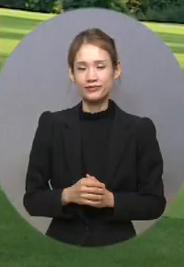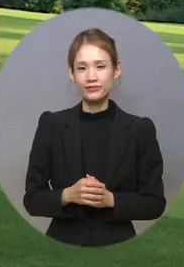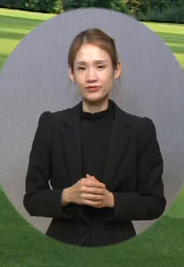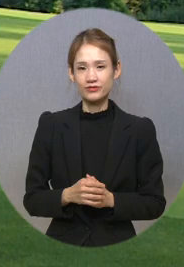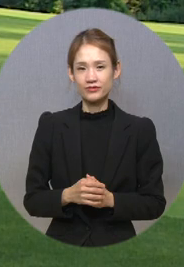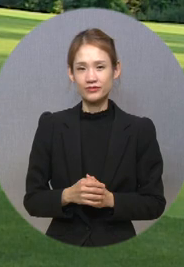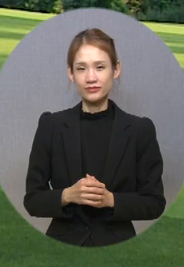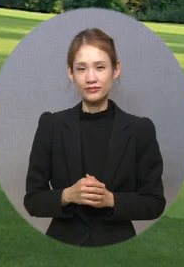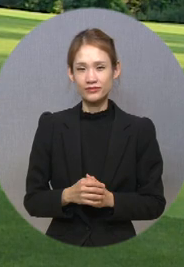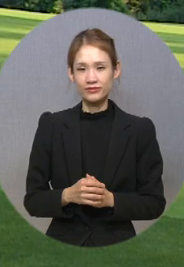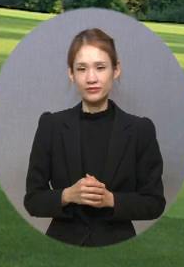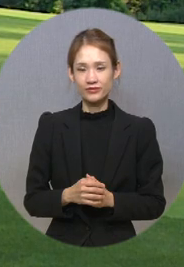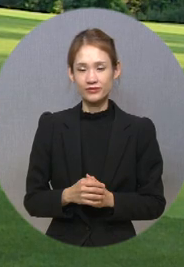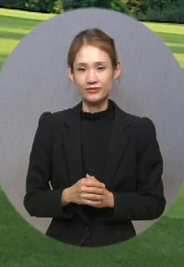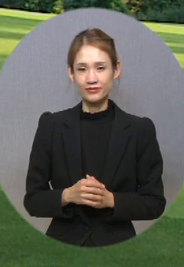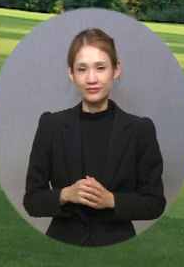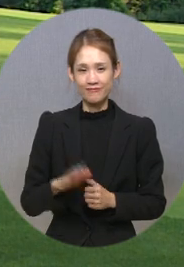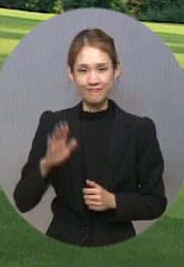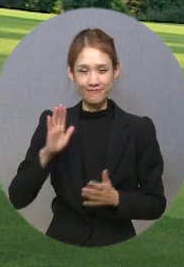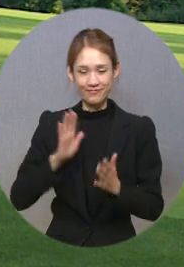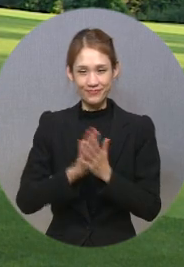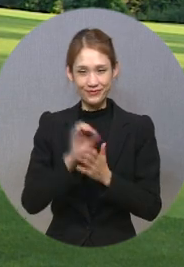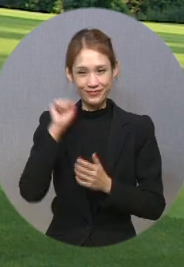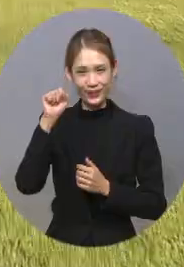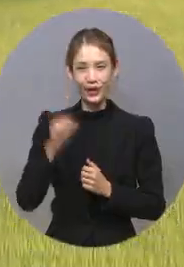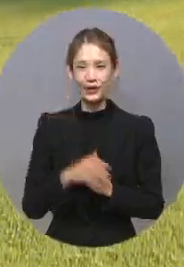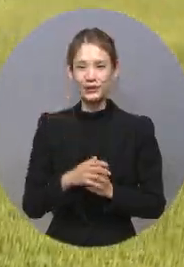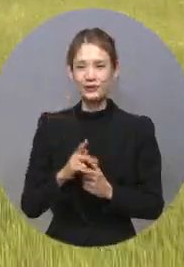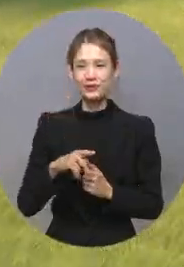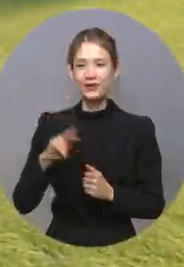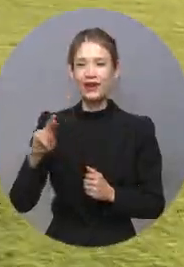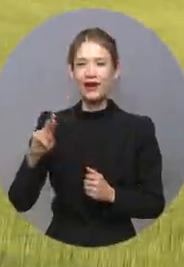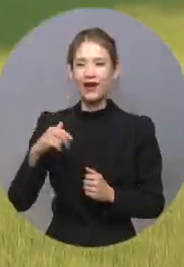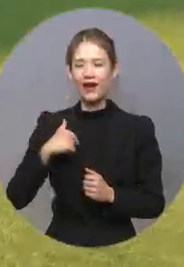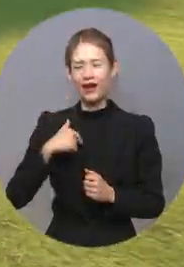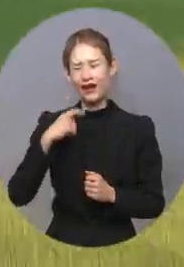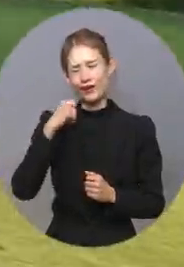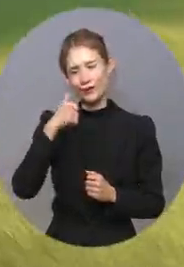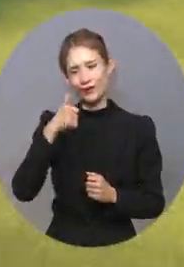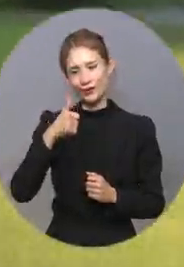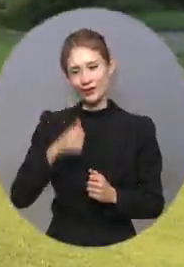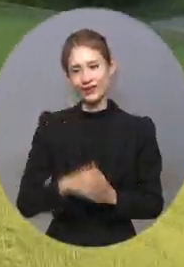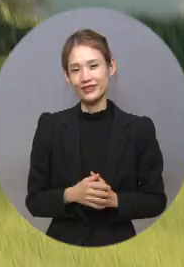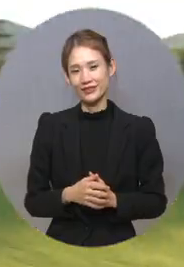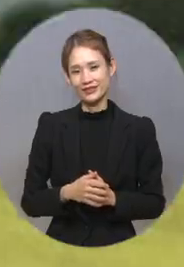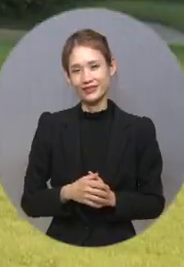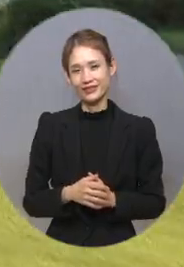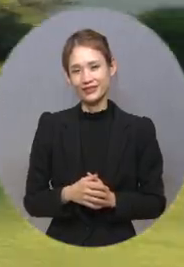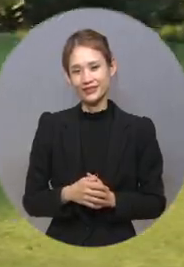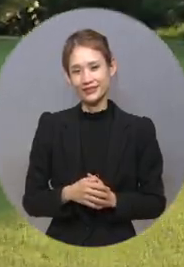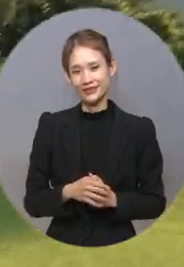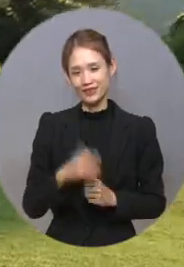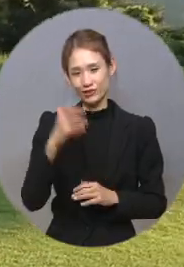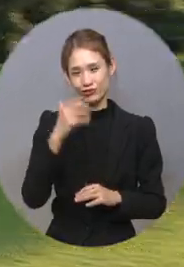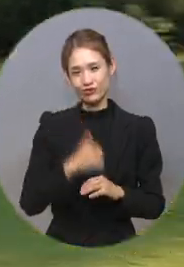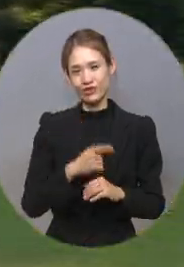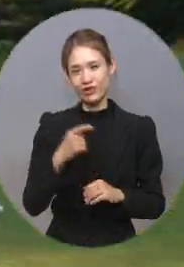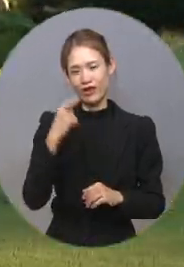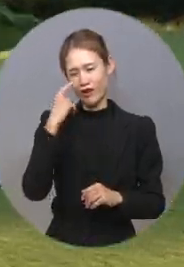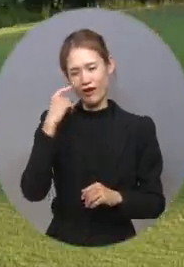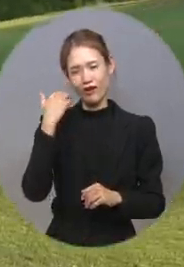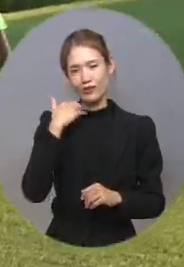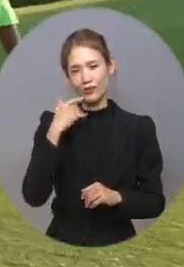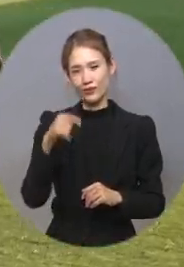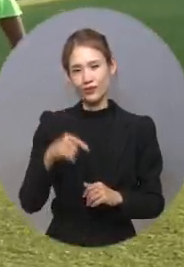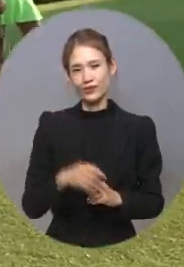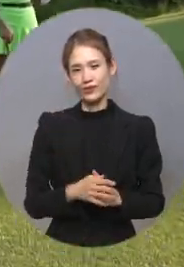야. 파이팅! 피니치 죽이네. 피니치 진짜 얇았다. 근데 후반이 다 쳐. 후반이 다 쳐. 안 보여.